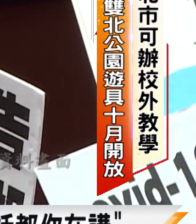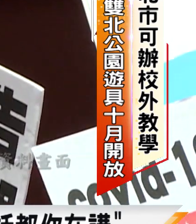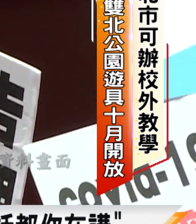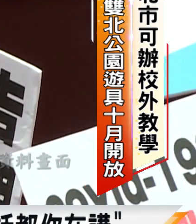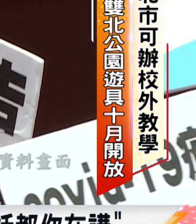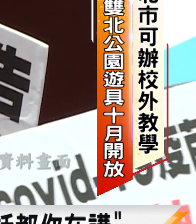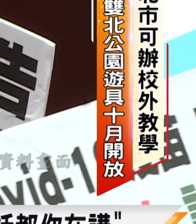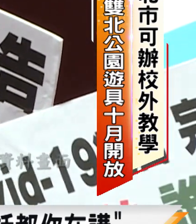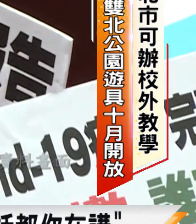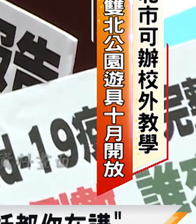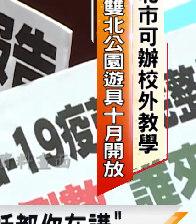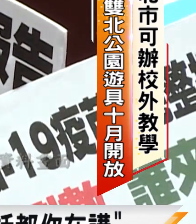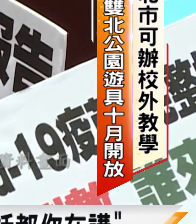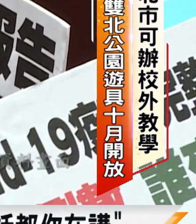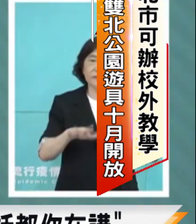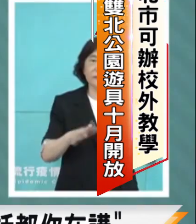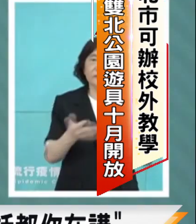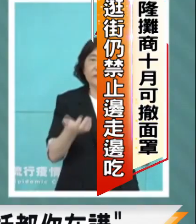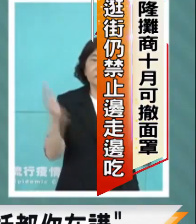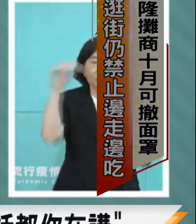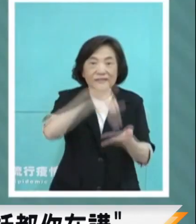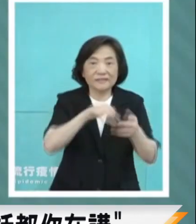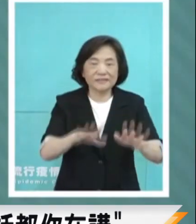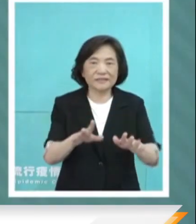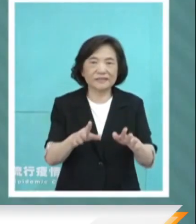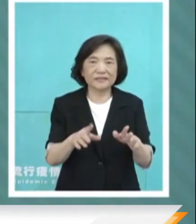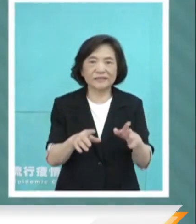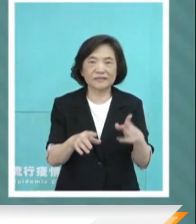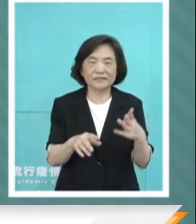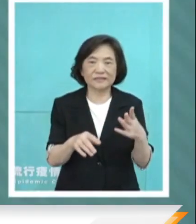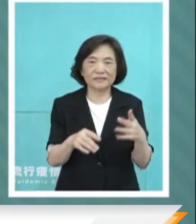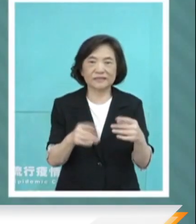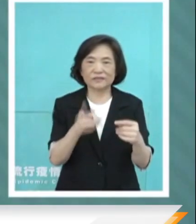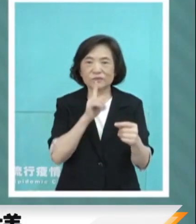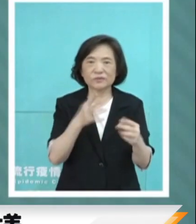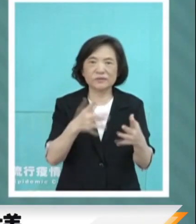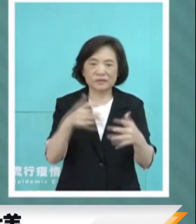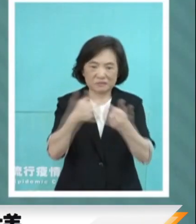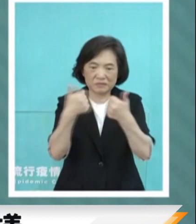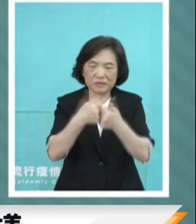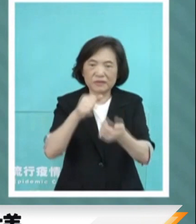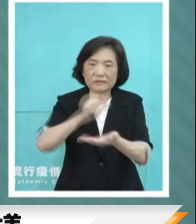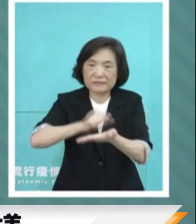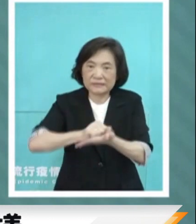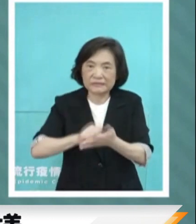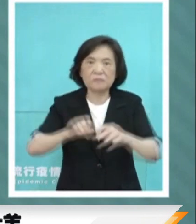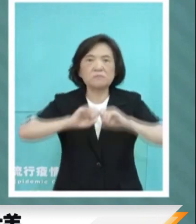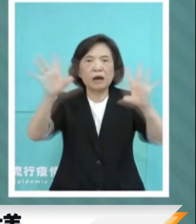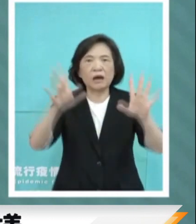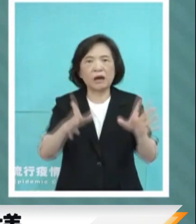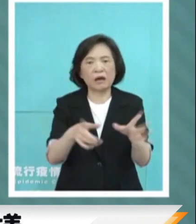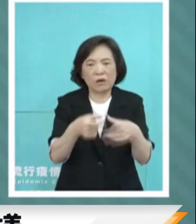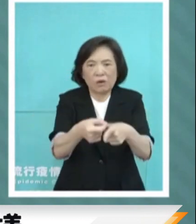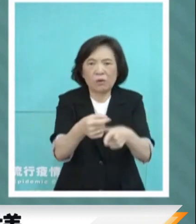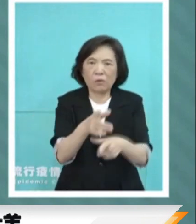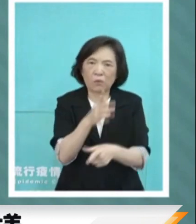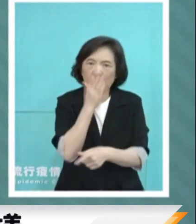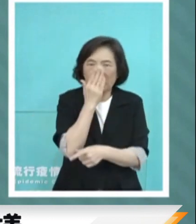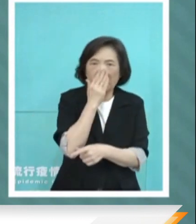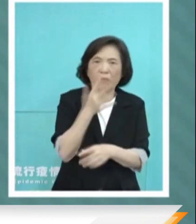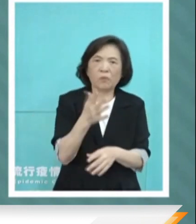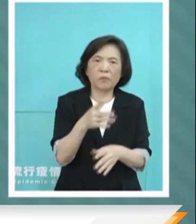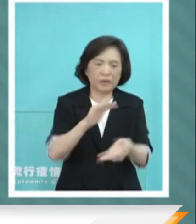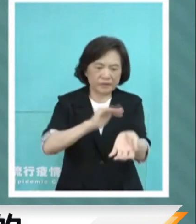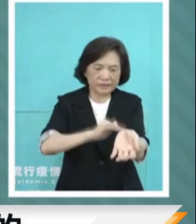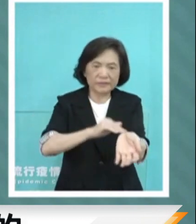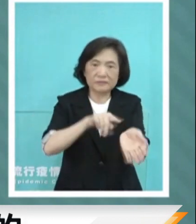3+11是不是疫情破口。 到现在为止，他不敢公布会议记录，就是这样。我就很想说，这个到底是哪一个医学